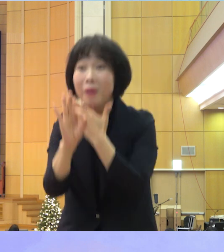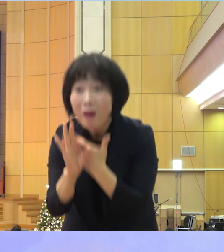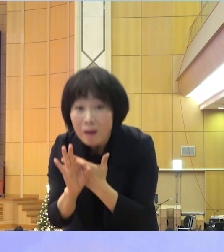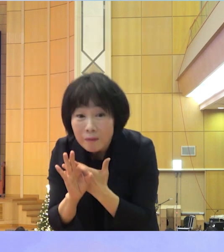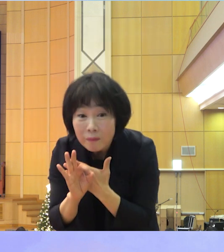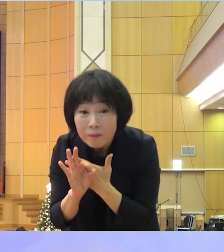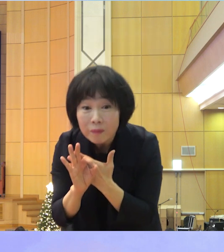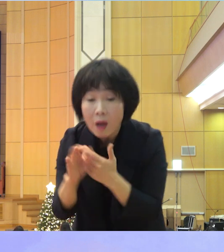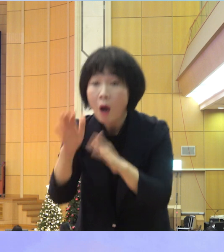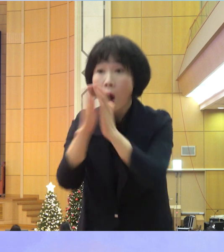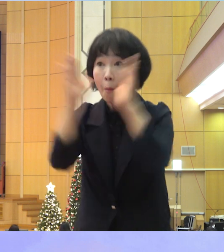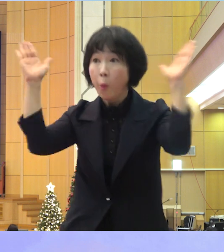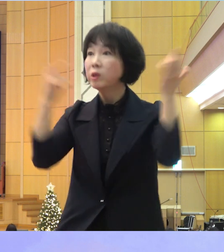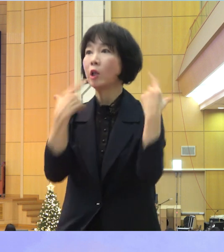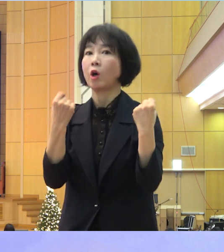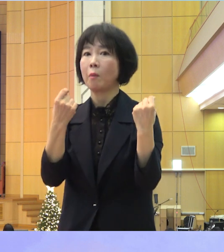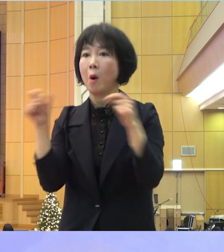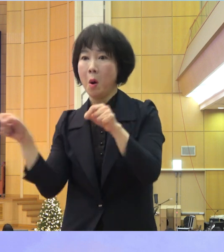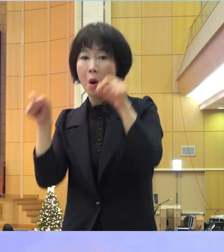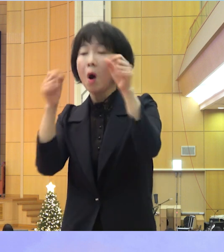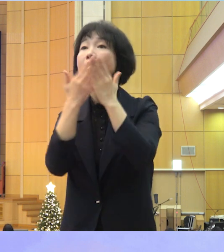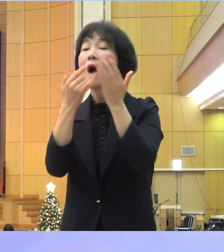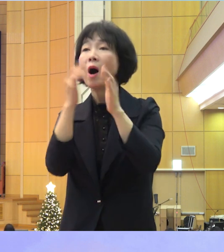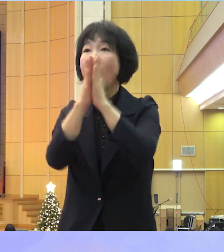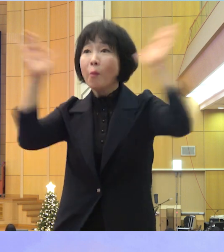살면 모세같이